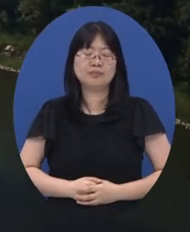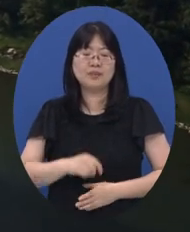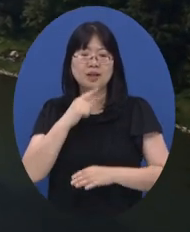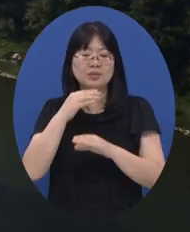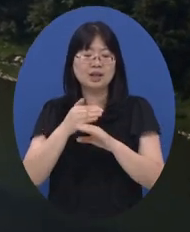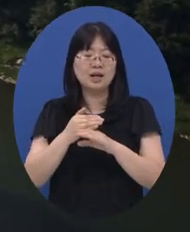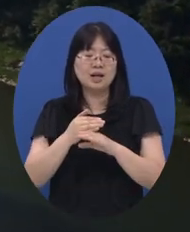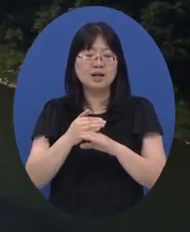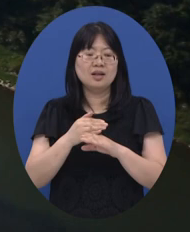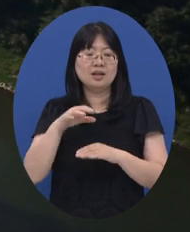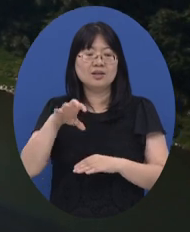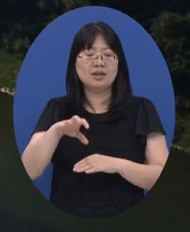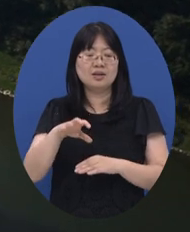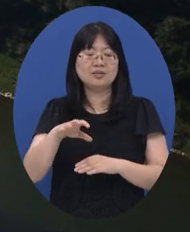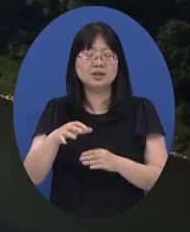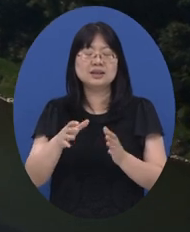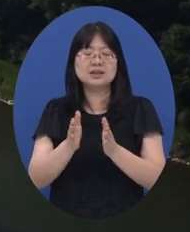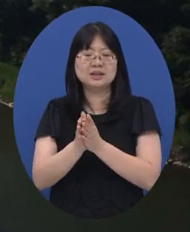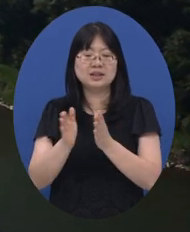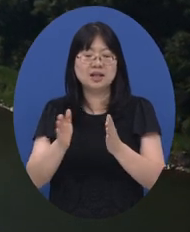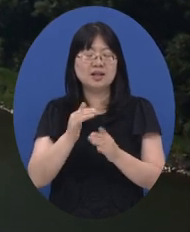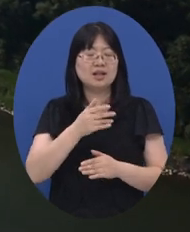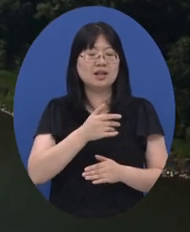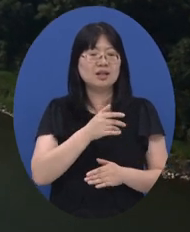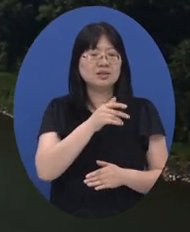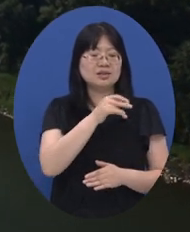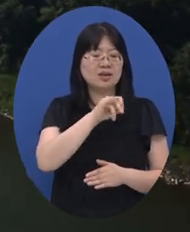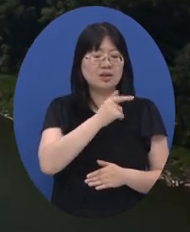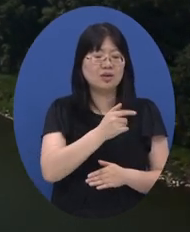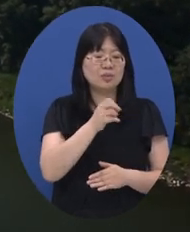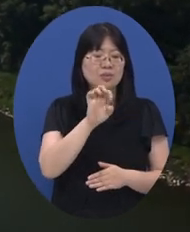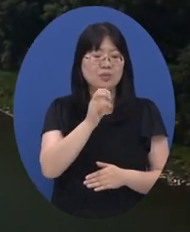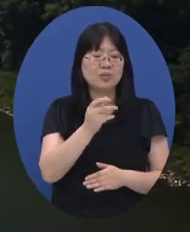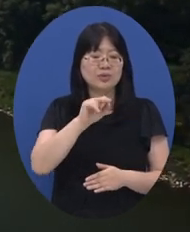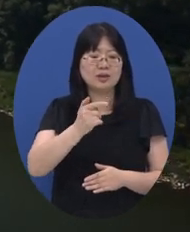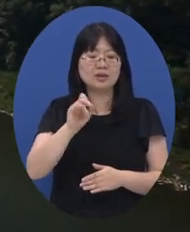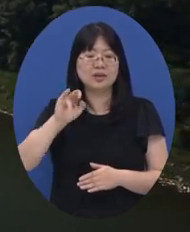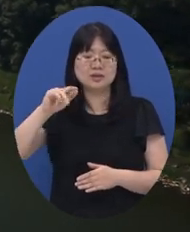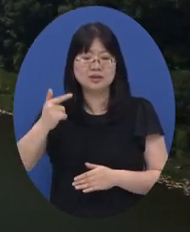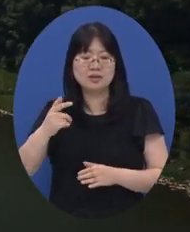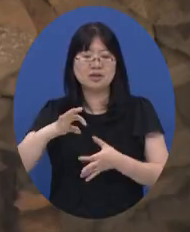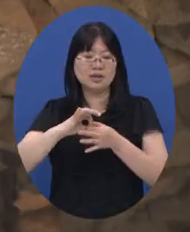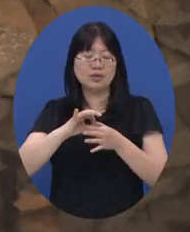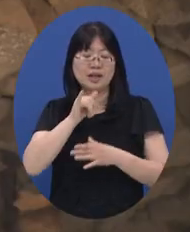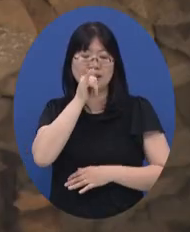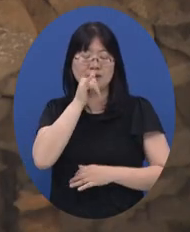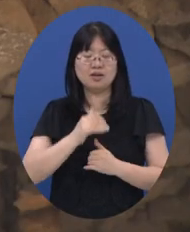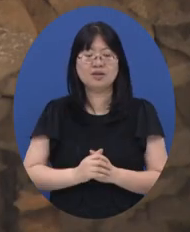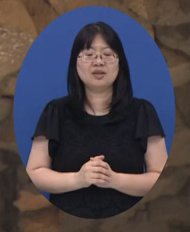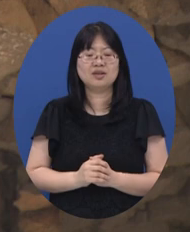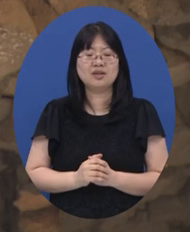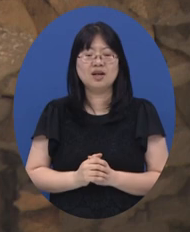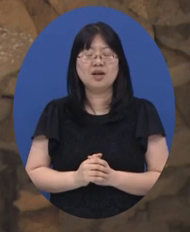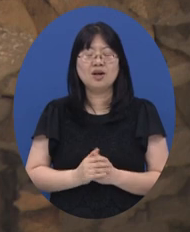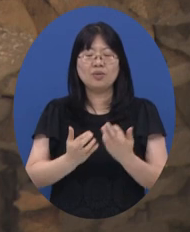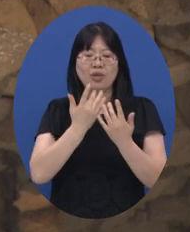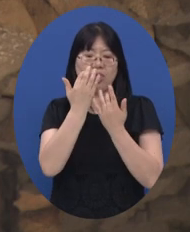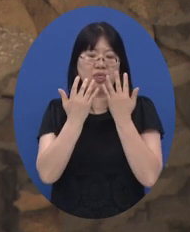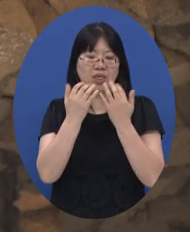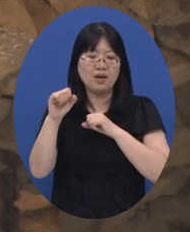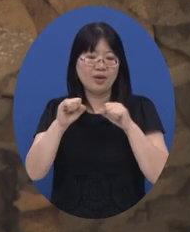북한 평강궁에서 발원해 강원도 철원을 거쳐 포천, 연천까지 이어지는 한탄강. 화선 활동으로